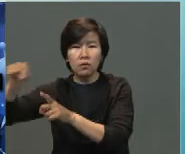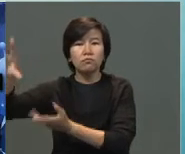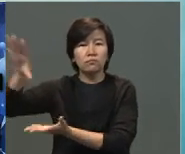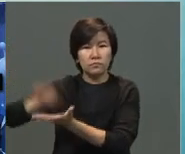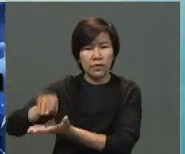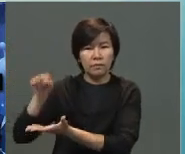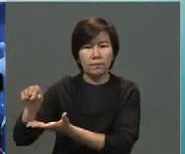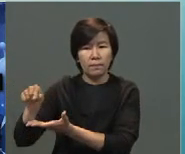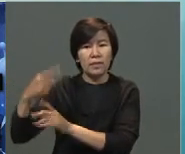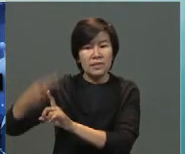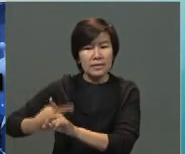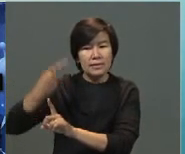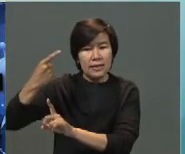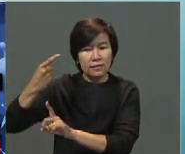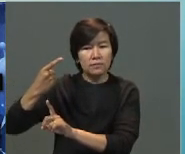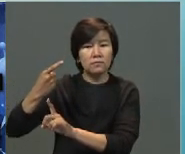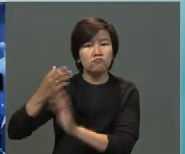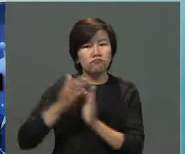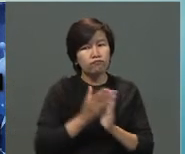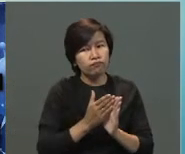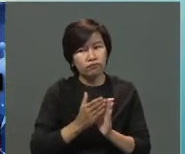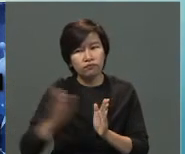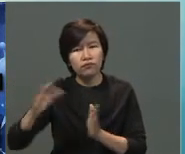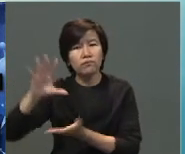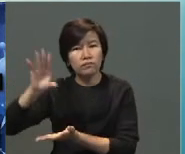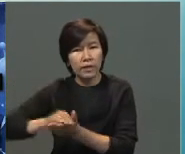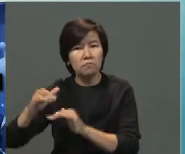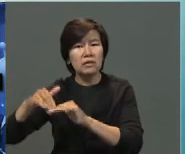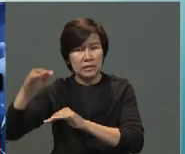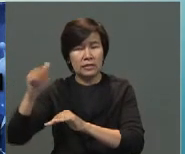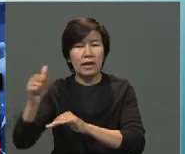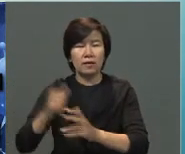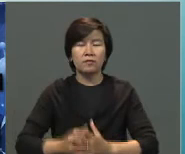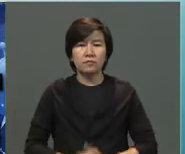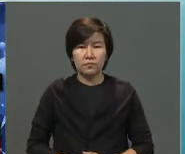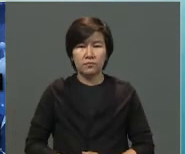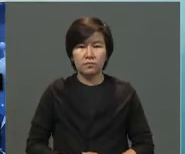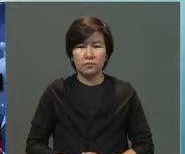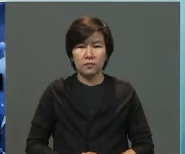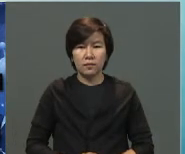เสือร้องเพลงเต้นหรือดินยอมให้มีการเต้นกับลูกค้างดการเต้นนอกพื้นที่บริเวณโต๊ะที่นั่งนะครับหลีกเลี่ยงการจำหน่ายเครื่องดื่มแอลกอฮอล์ในรูปแบบของเหยื่อถ้วยหรือภาชนะที่จับที่ใช้ร่วมกันก็คือเดี๋ยวไปจับจะหลายๆเนี่ยนะครับแม่มันก็เป็นอย่างที่เราบอกก็คือการอาการจับทั้งหลายในการสัมผัสด้วยทั้งหลายในจะทำให้เกิดการติดเชื้อและที่สำคัญครับองค์ไว้ตรงนี้คือการติดตั้งกล้องวงจรปิดครอบคลุมพื้นที่ของร้านเพื่อกำกับติดตามนะครับหากมีการติดเชื้อก็ต้องเข้าไปดูนะครับข้อมูลนี้ต้องบันทึกไว้มากกว่า1เดือนนะครับมีระบบพื้นที่เราคิวห่างกันมากกว่า1